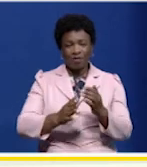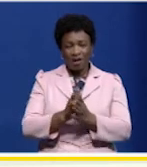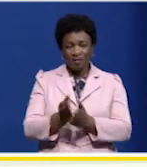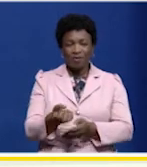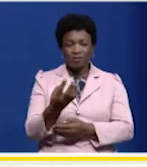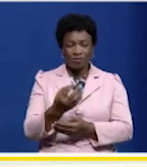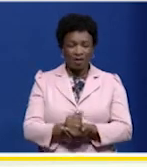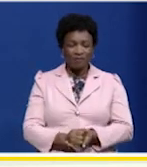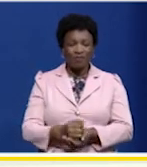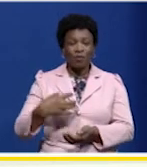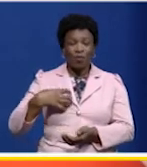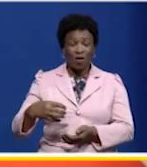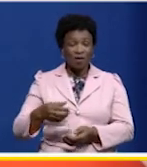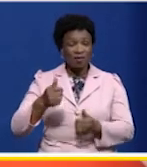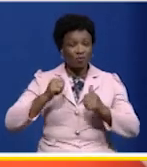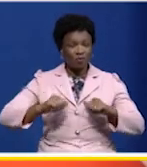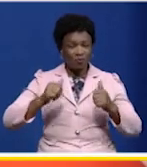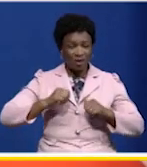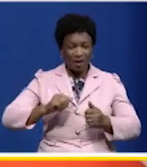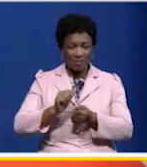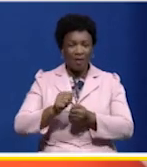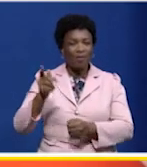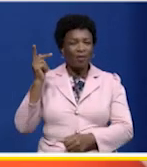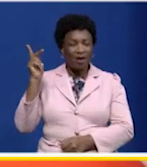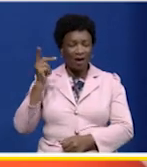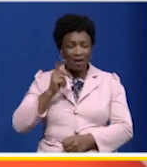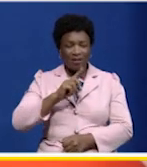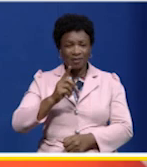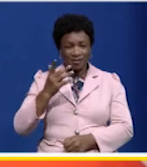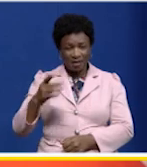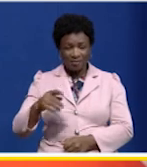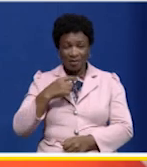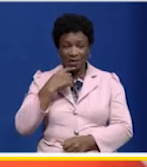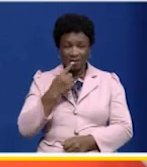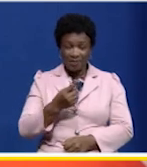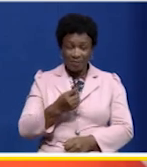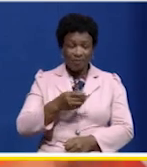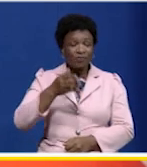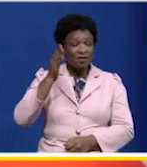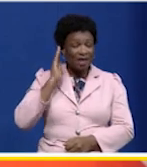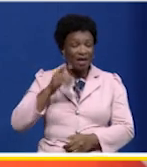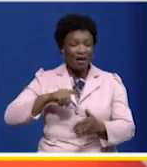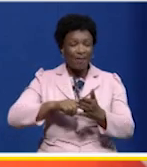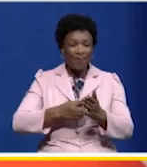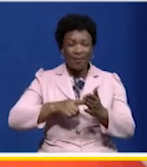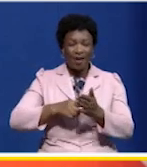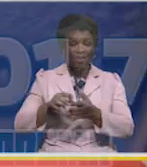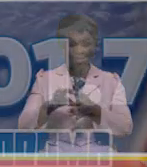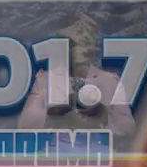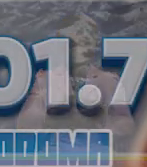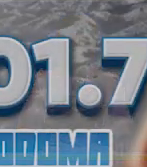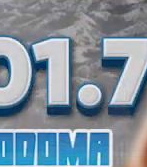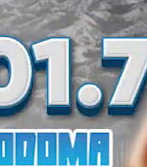wazir wa utalii na mambo ya kale zanzibar mri ramadhan sorag amesa serik imek mk wa kuik wan diaspora kwa maana